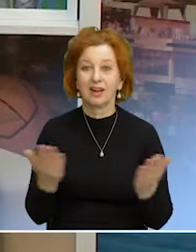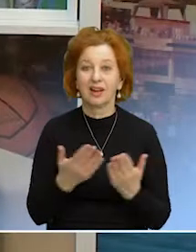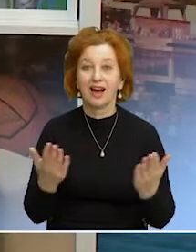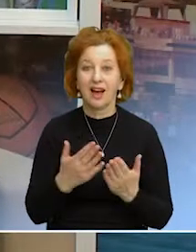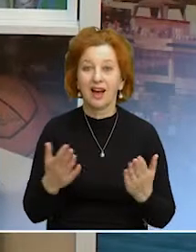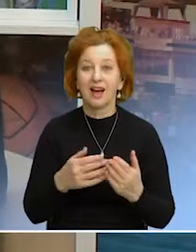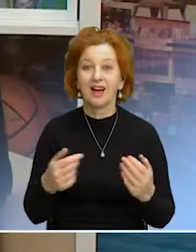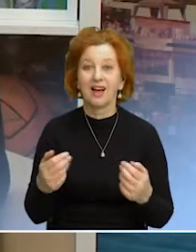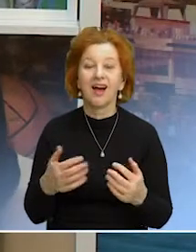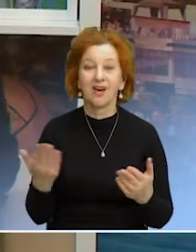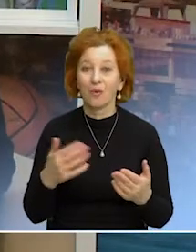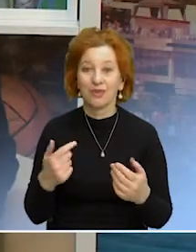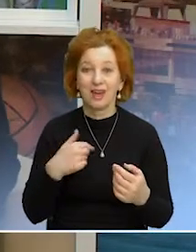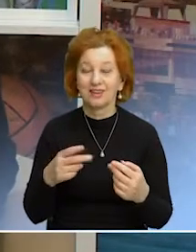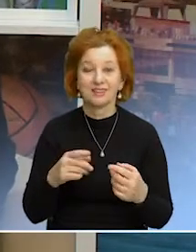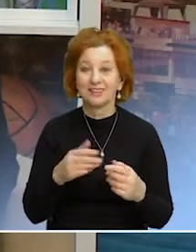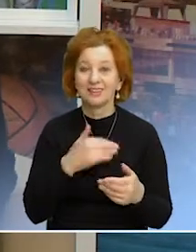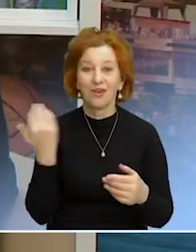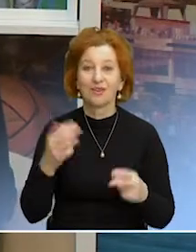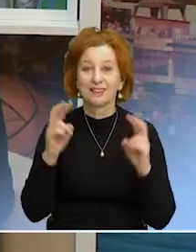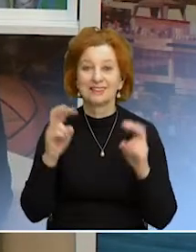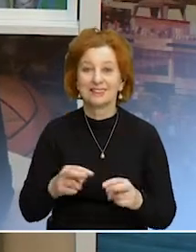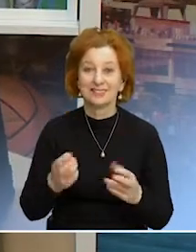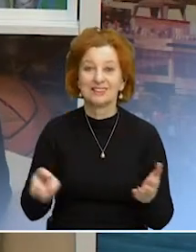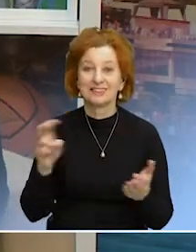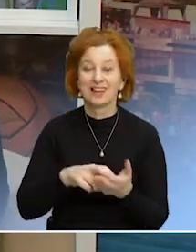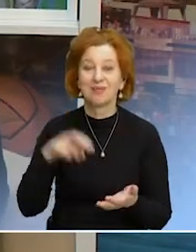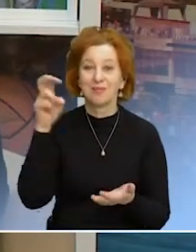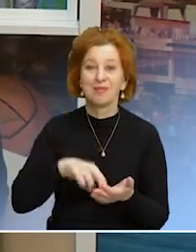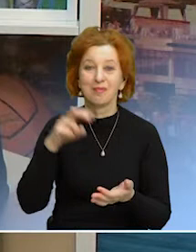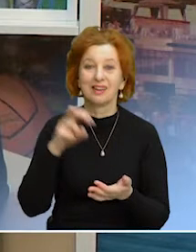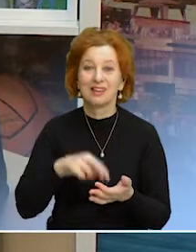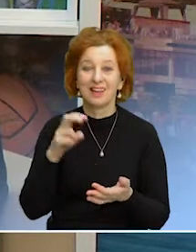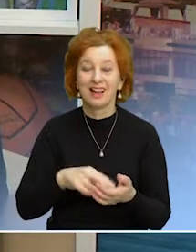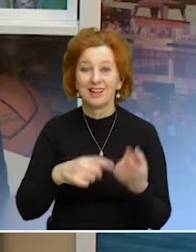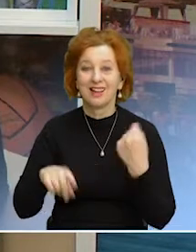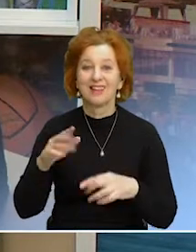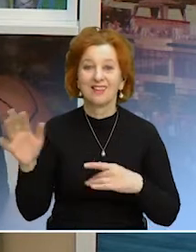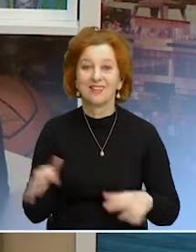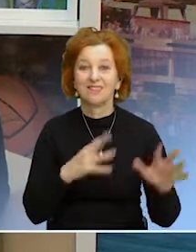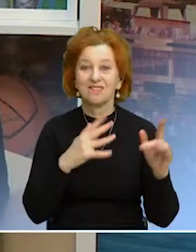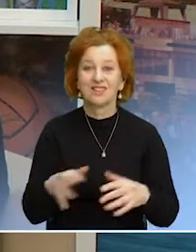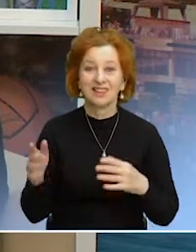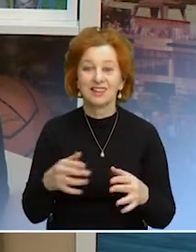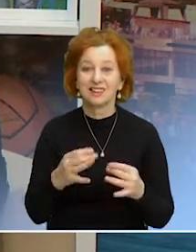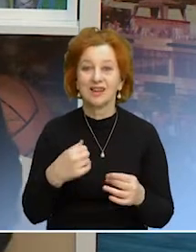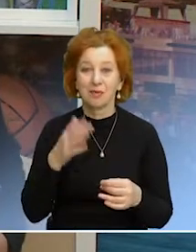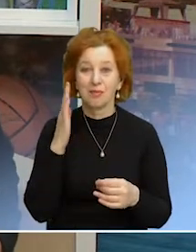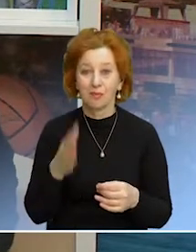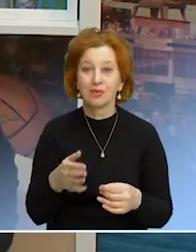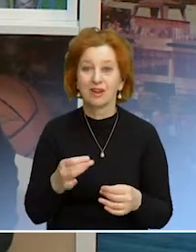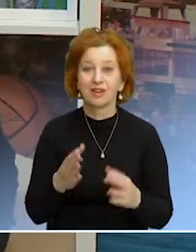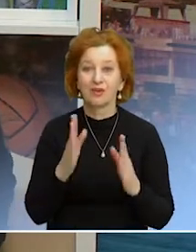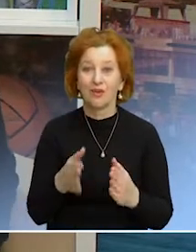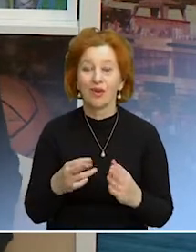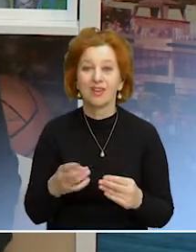Ух, какая Лерка у нас заводная. Прям не хочется сидеть на диване, хочется встать, прыгать, бегать, в общем, шевелиться, двигаться. А мы сейчас и будем